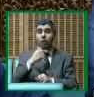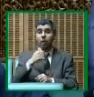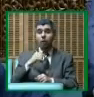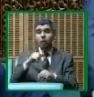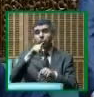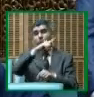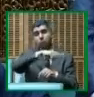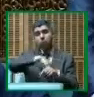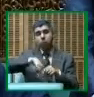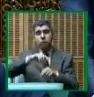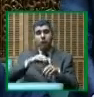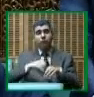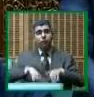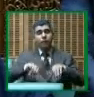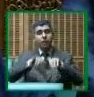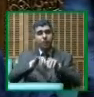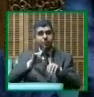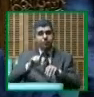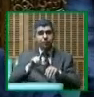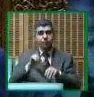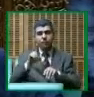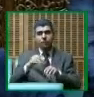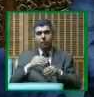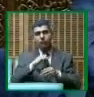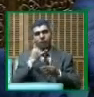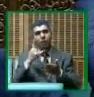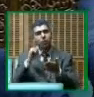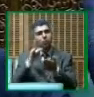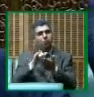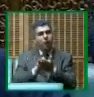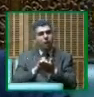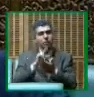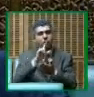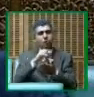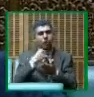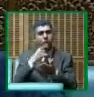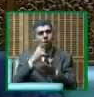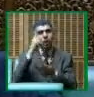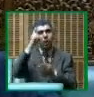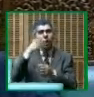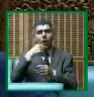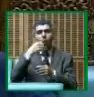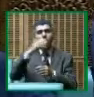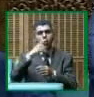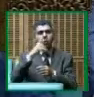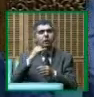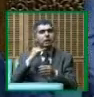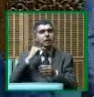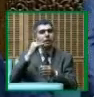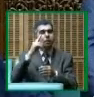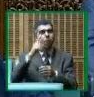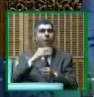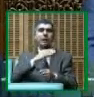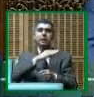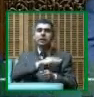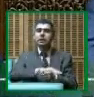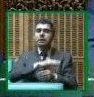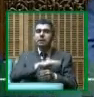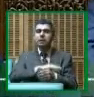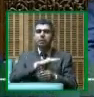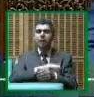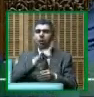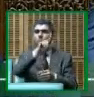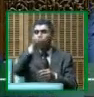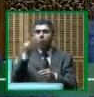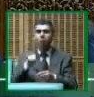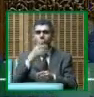الرئيس، لا يسعنا إلا أن نقول لذوي ضحايا هذه الفاجعة الأليمة وبشر المؤمنين